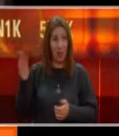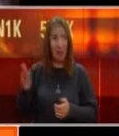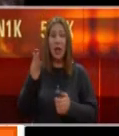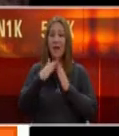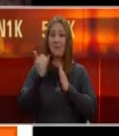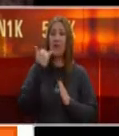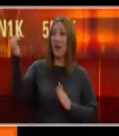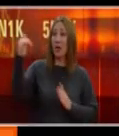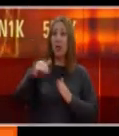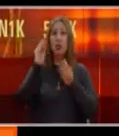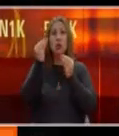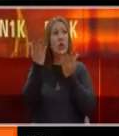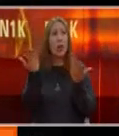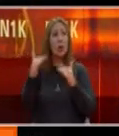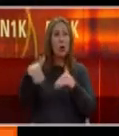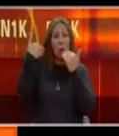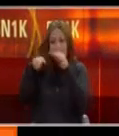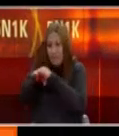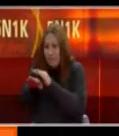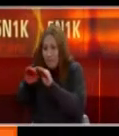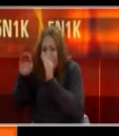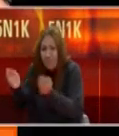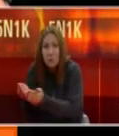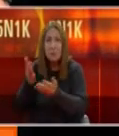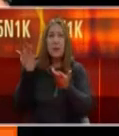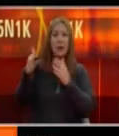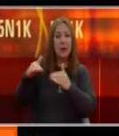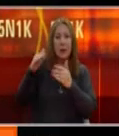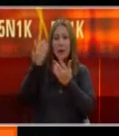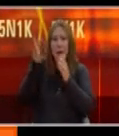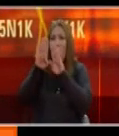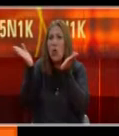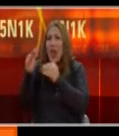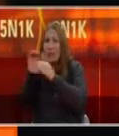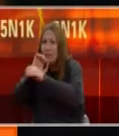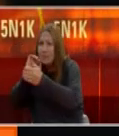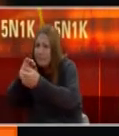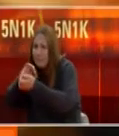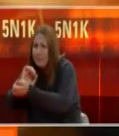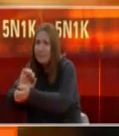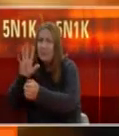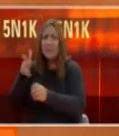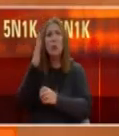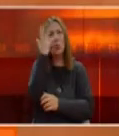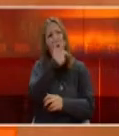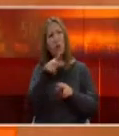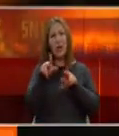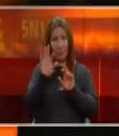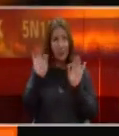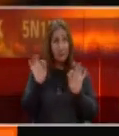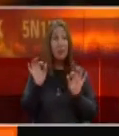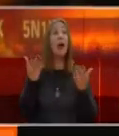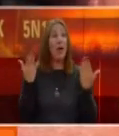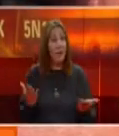bir misafir geldiğinde çocuklarını ya yorgan altında saklarlar, ya battaniye altında ya da bir odada utanıyorlar. Evet,